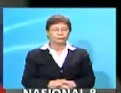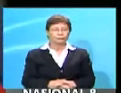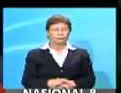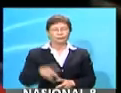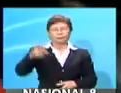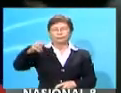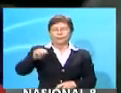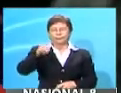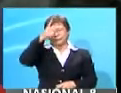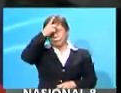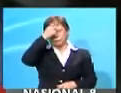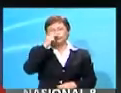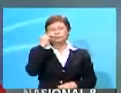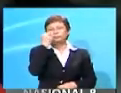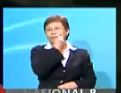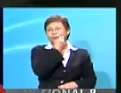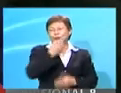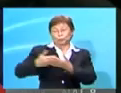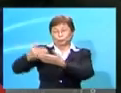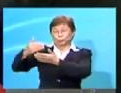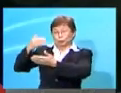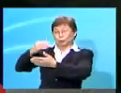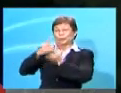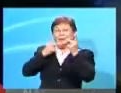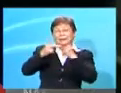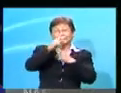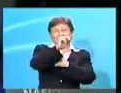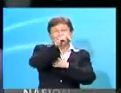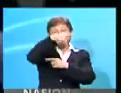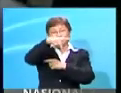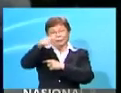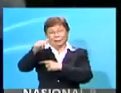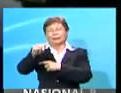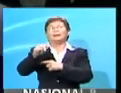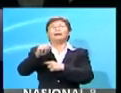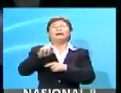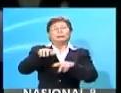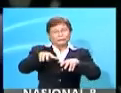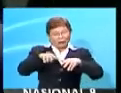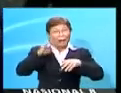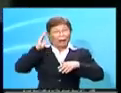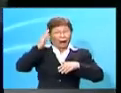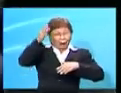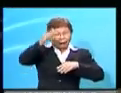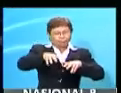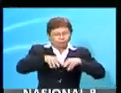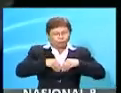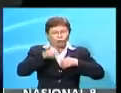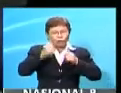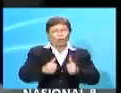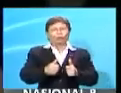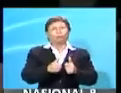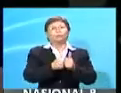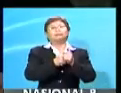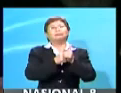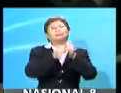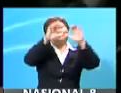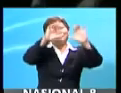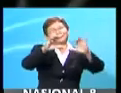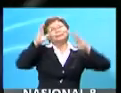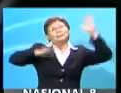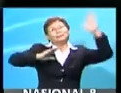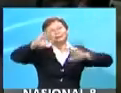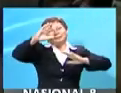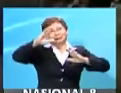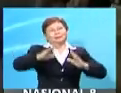Perdana Menteri Datuk Seri Najib Tun Razak sebelum ini menyatakan tppa hanya akan diterima jika mengikut acuan dan kehendak rakyat Malaysia isu teras